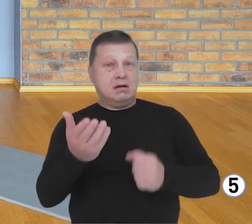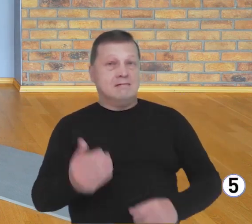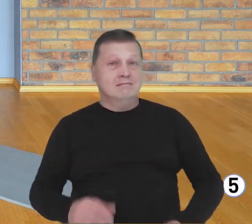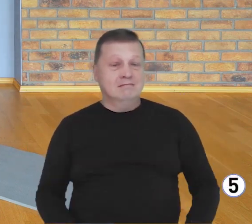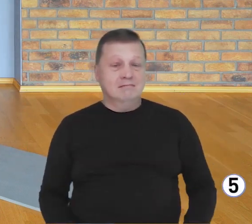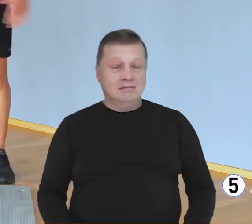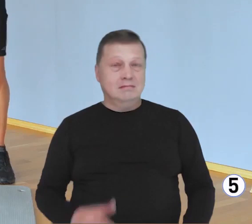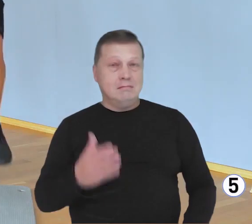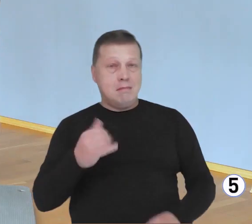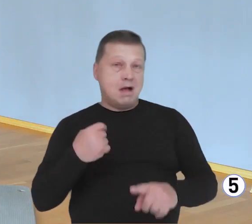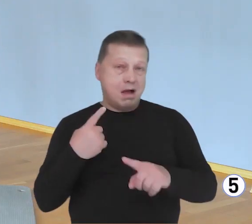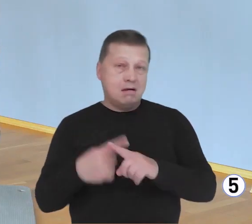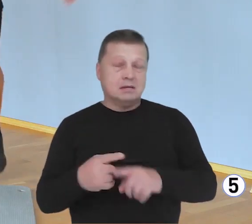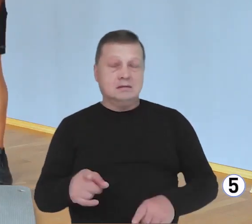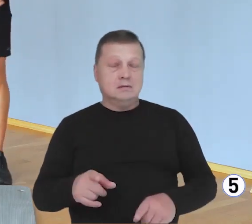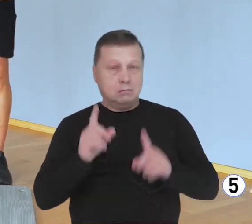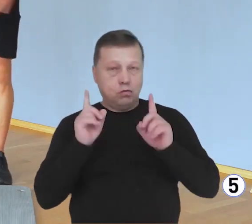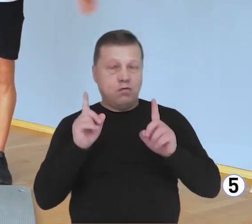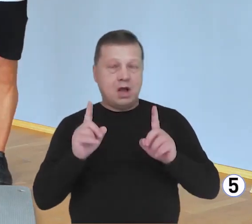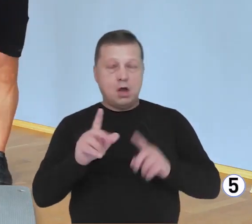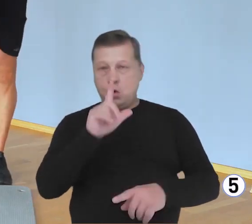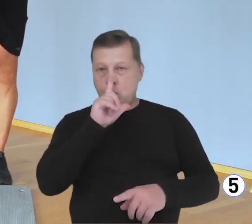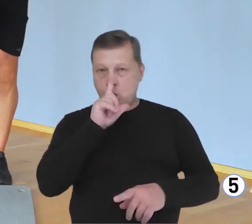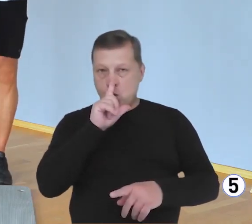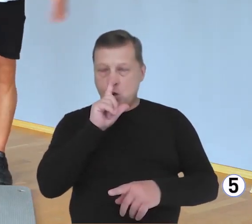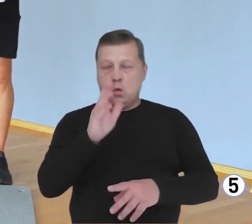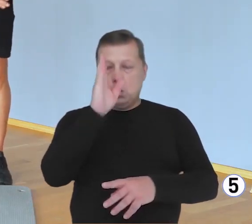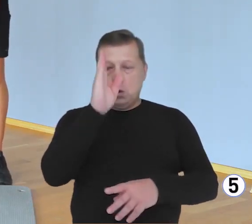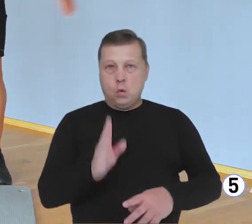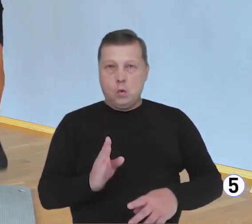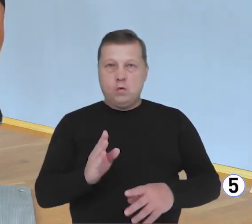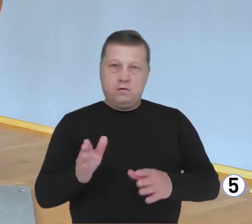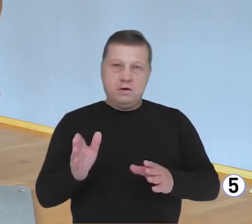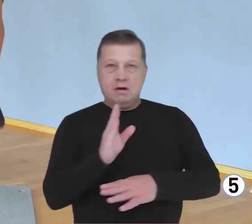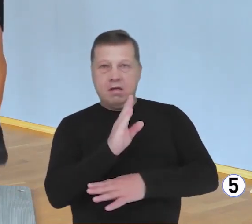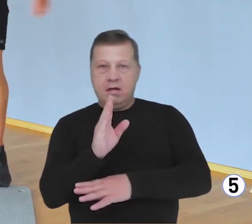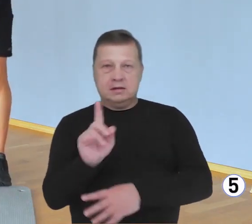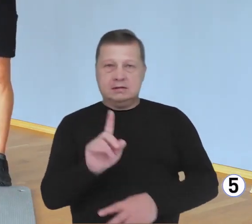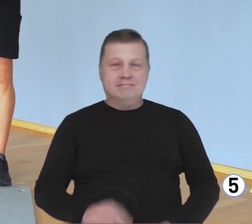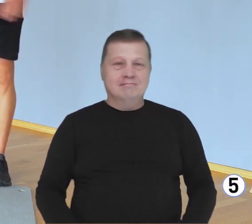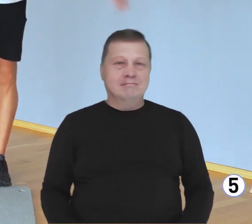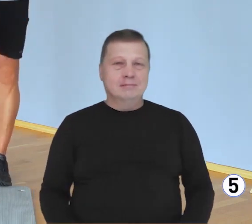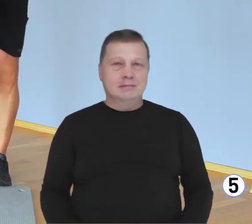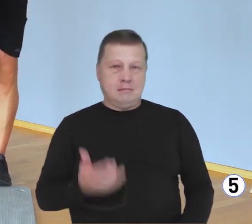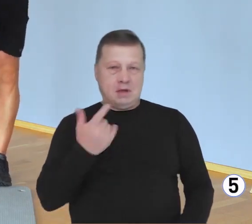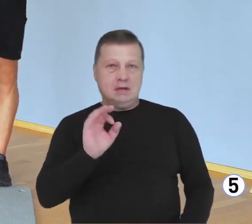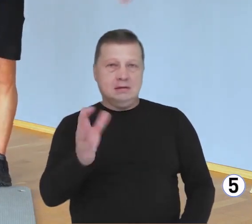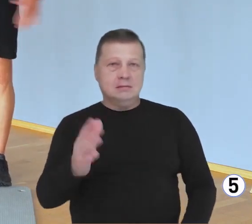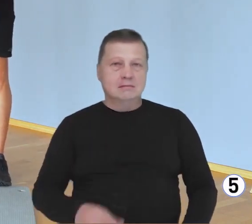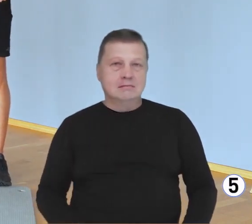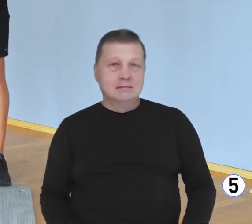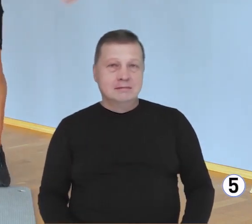wykonać z maksymalną koncentracją. Utrzymaj równowagę. bardzo